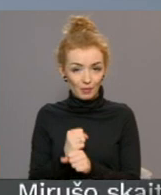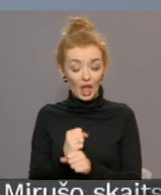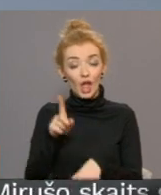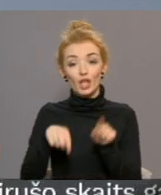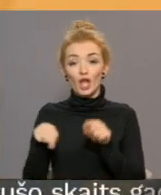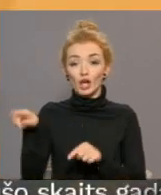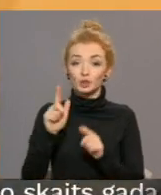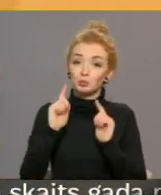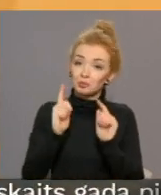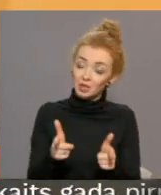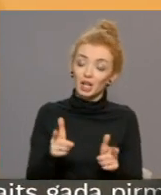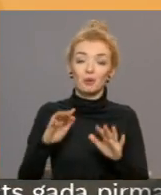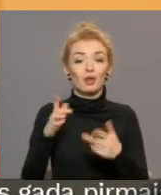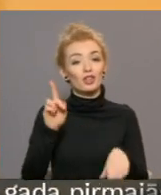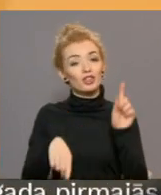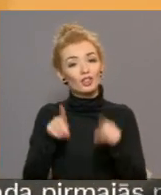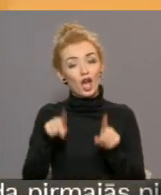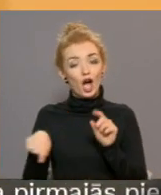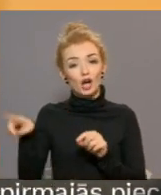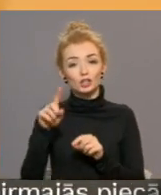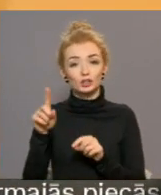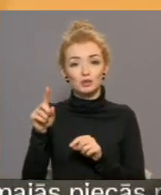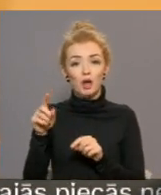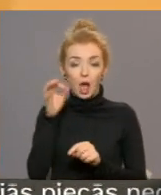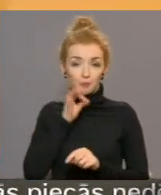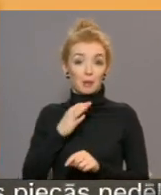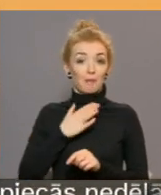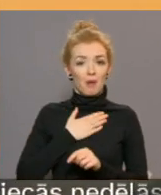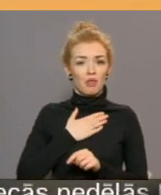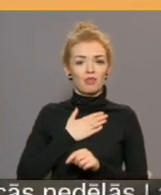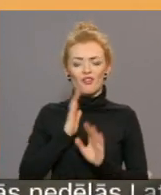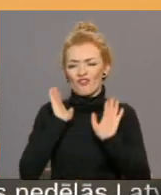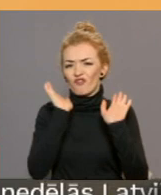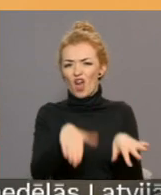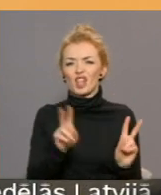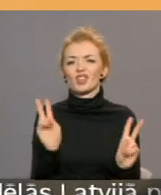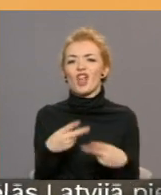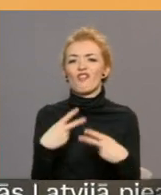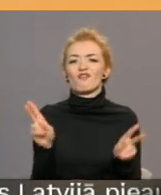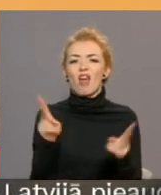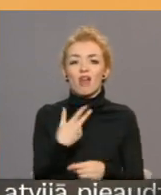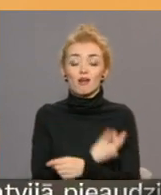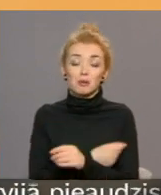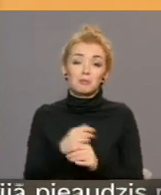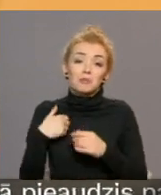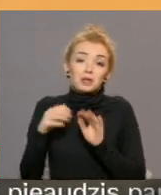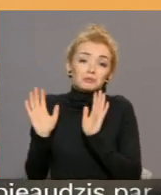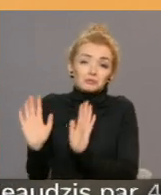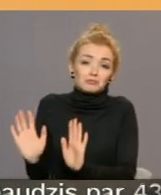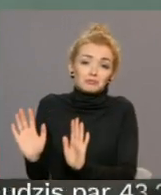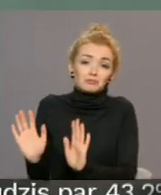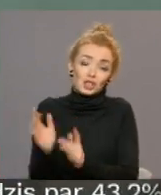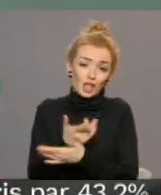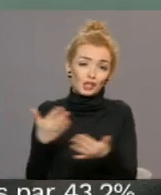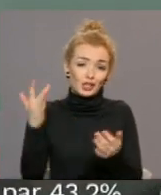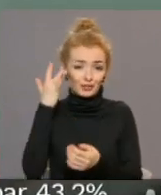arī tādi, kas man ir atbildējuši man, kāda tumsonība, ko es varu darīt, ir